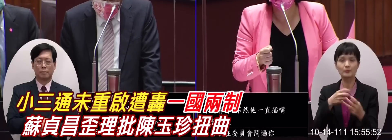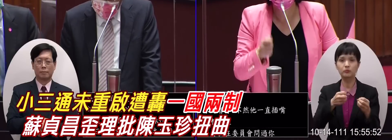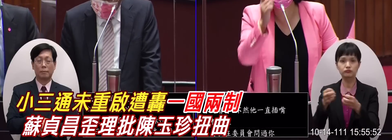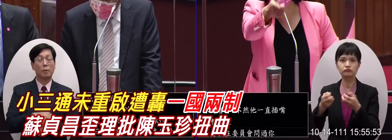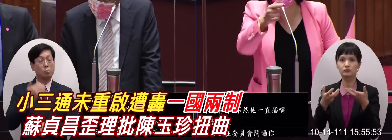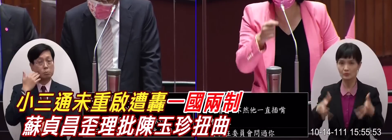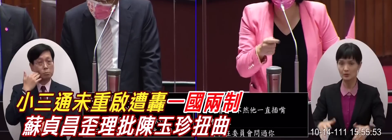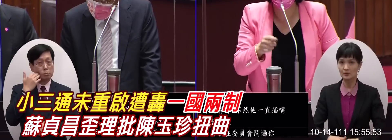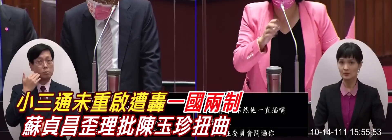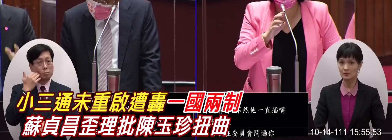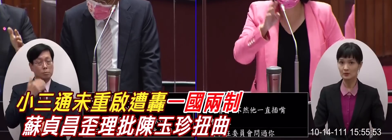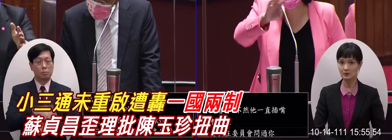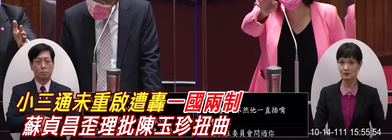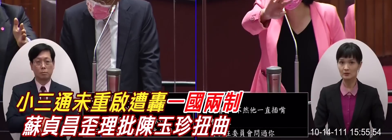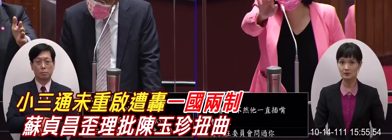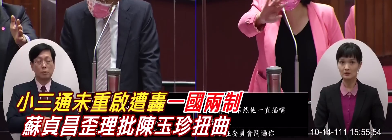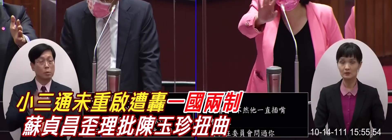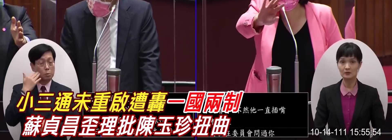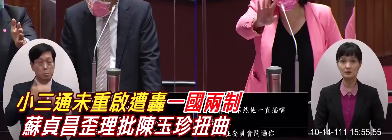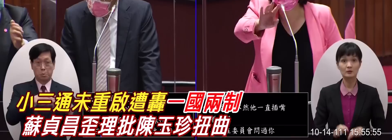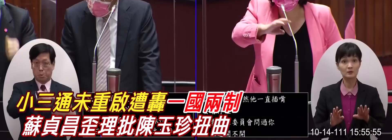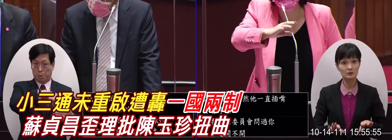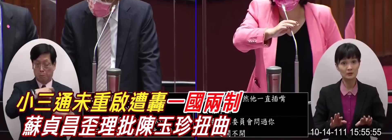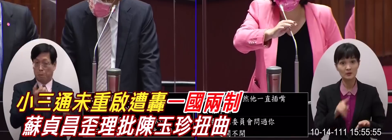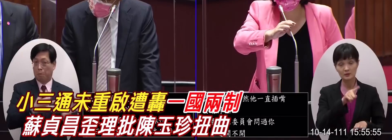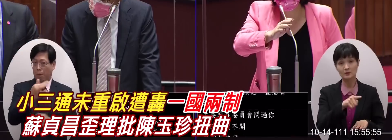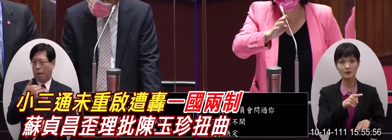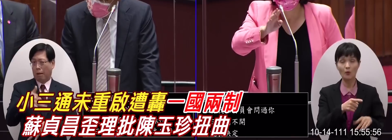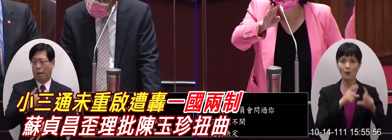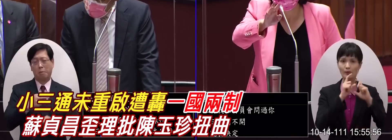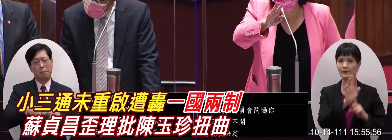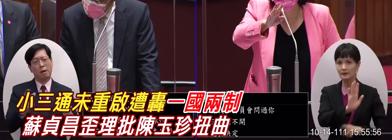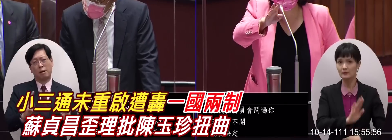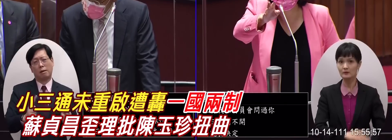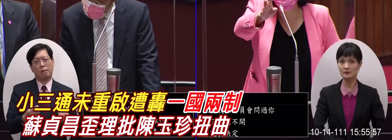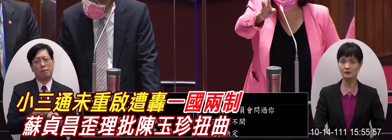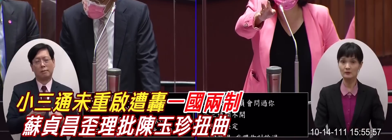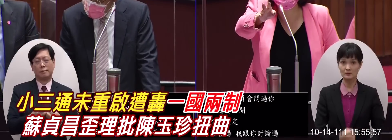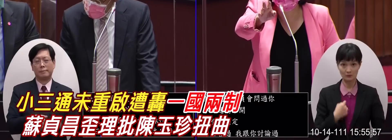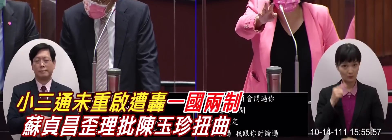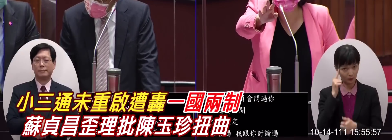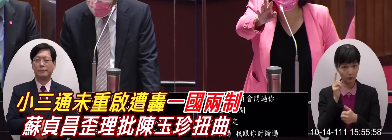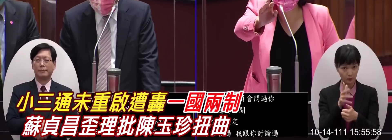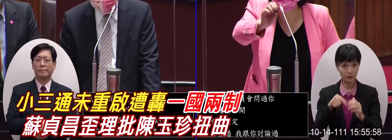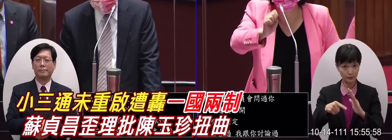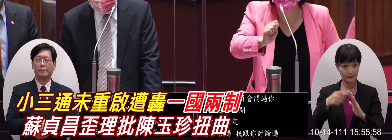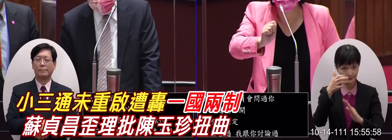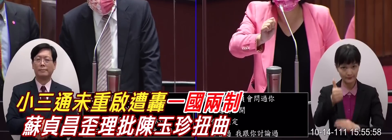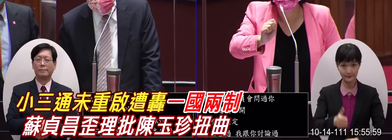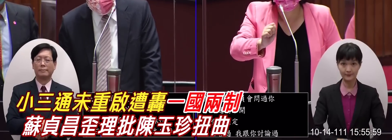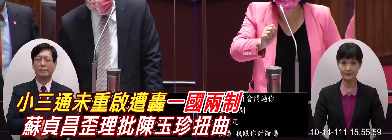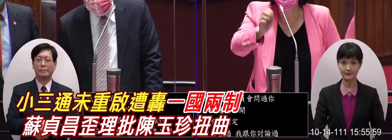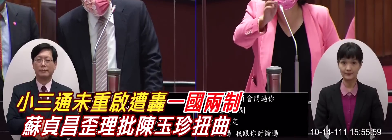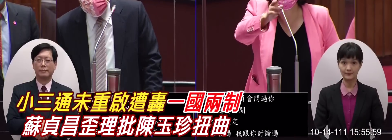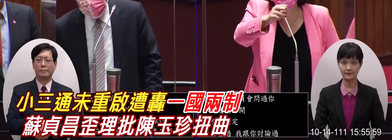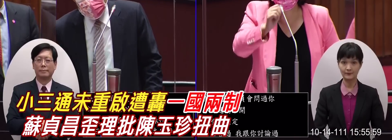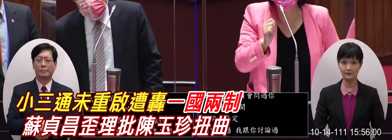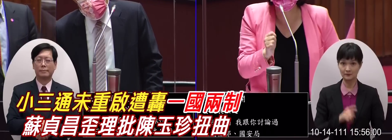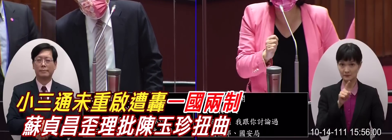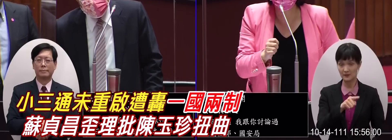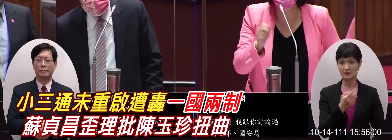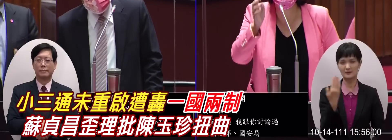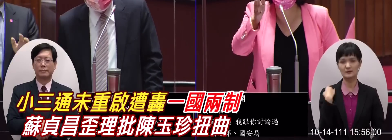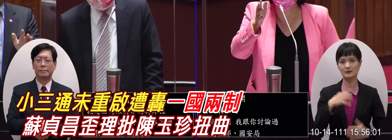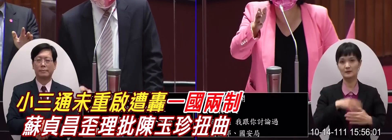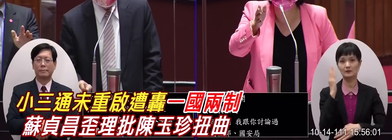过。 如果 来，现在不是在你的手上了， 怎么可以通呢？ 我要请问院长，因为你已经在内政